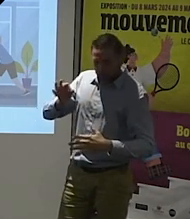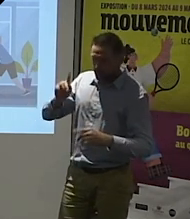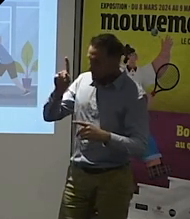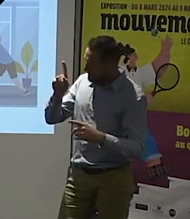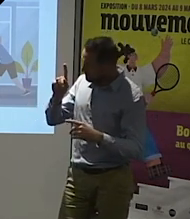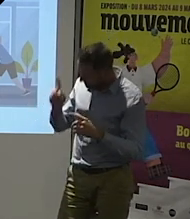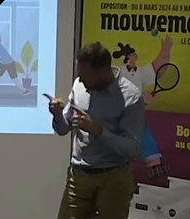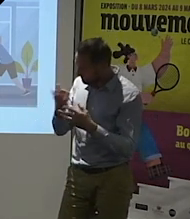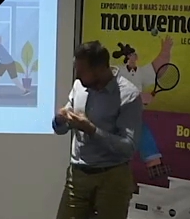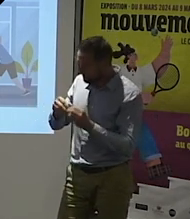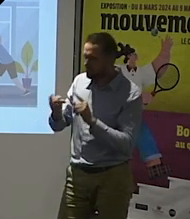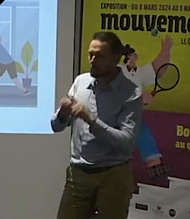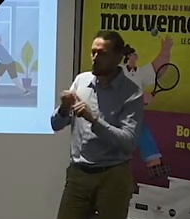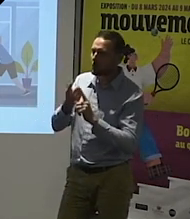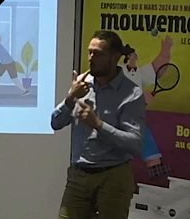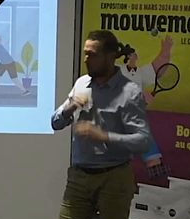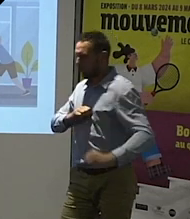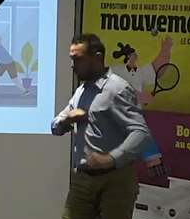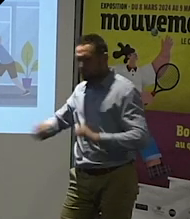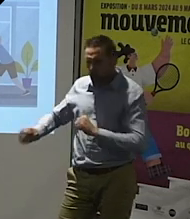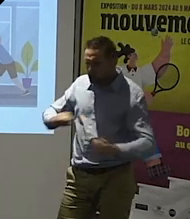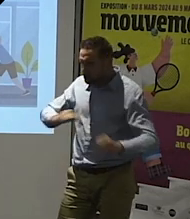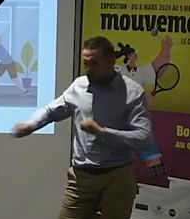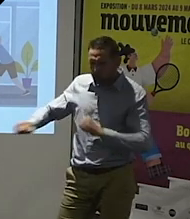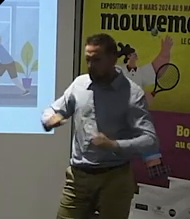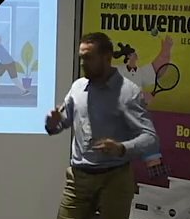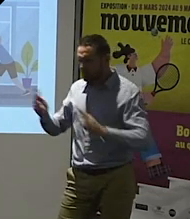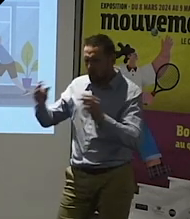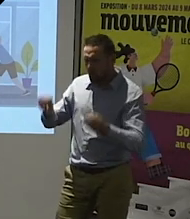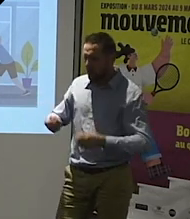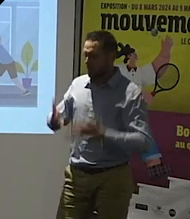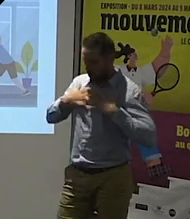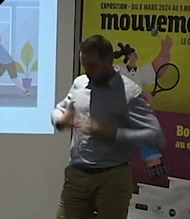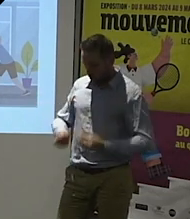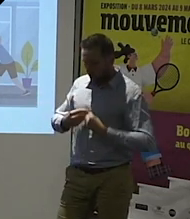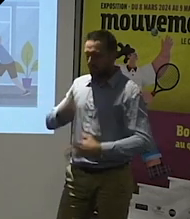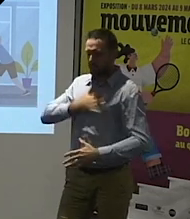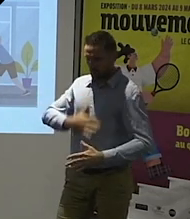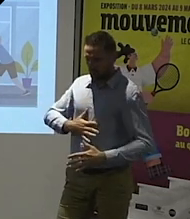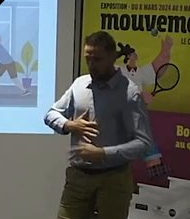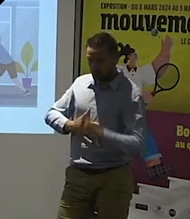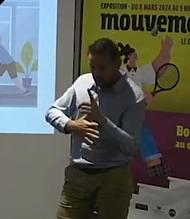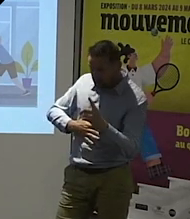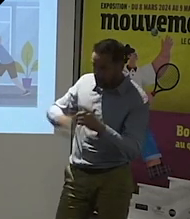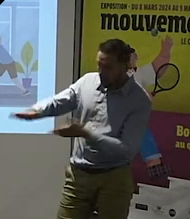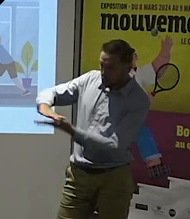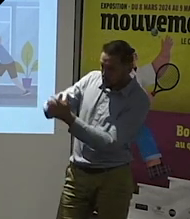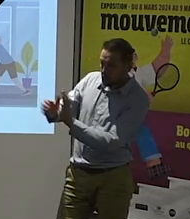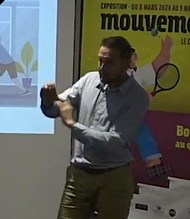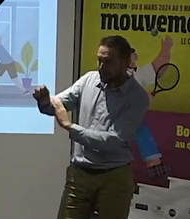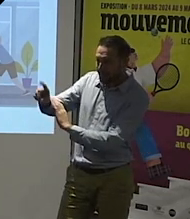la mise en mouvement, courir, sauter, marcher, le corps, c'est super. Mais moi, j'ai eu autre chose grâce au CDSA.